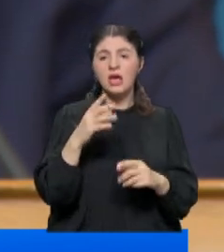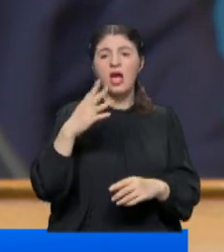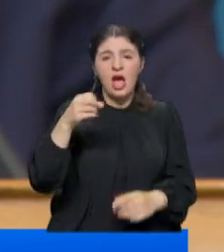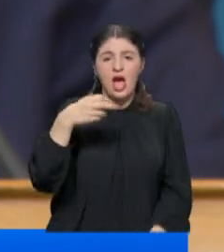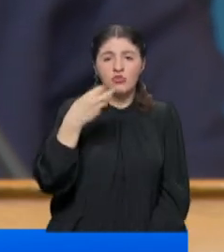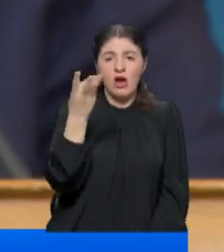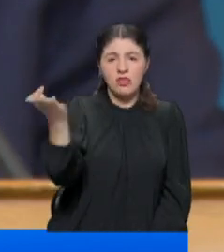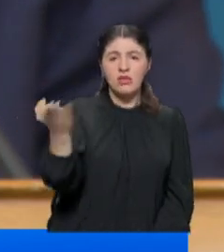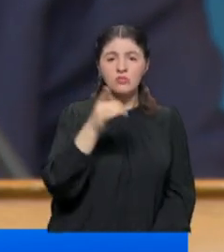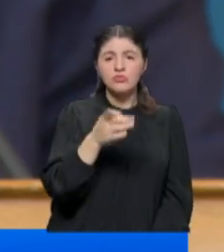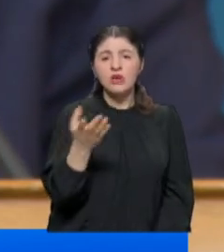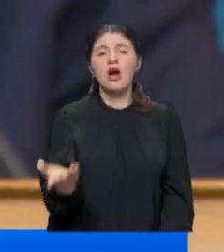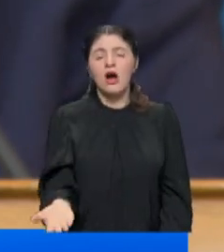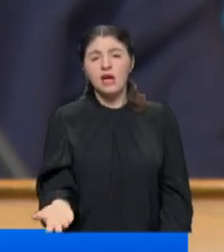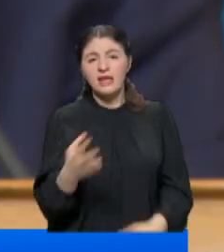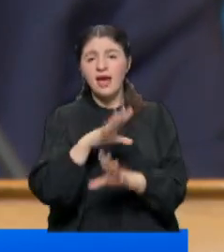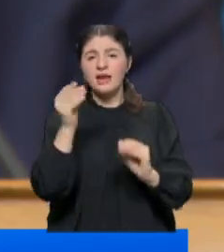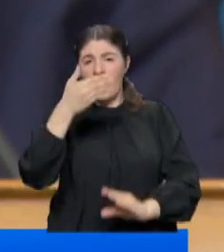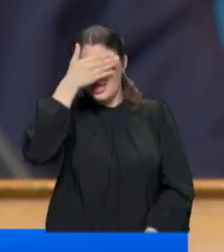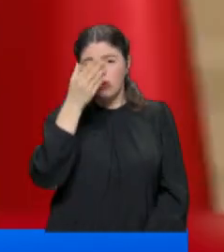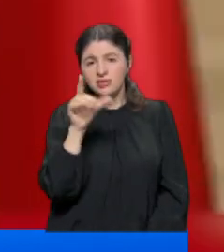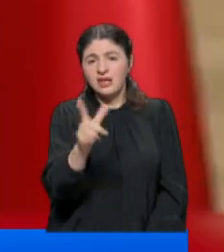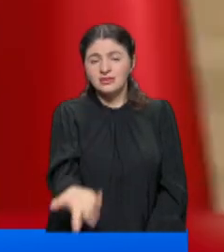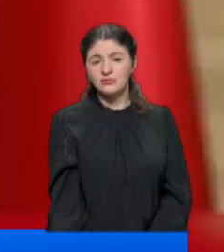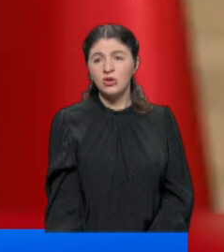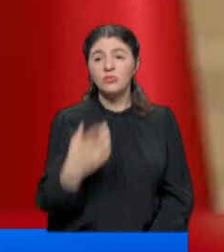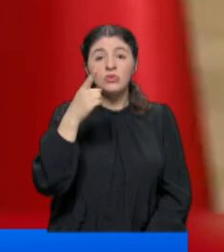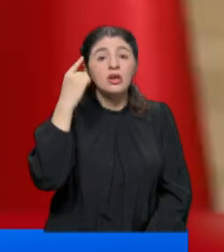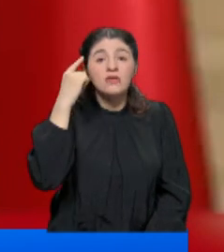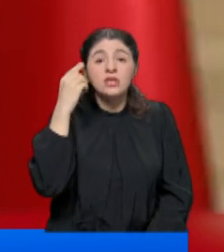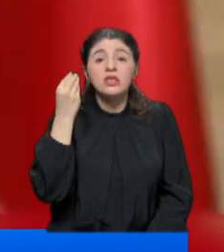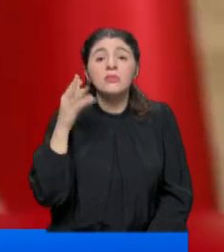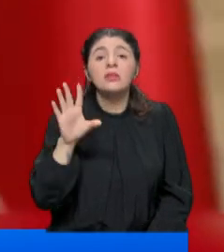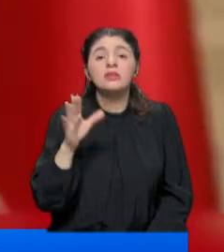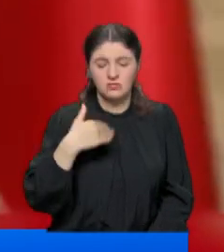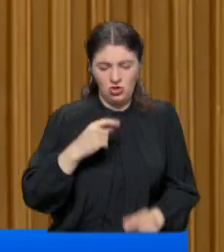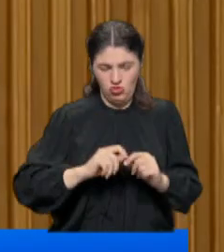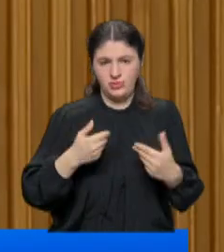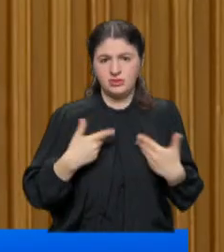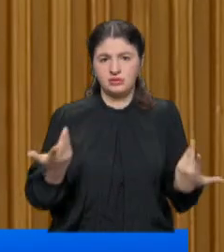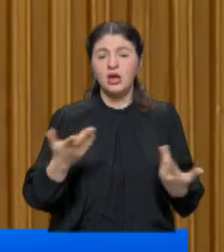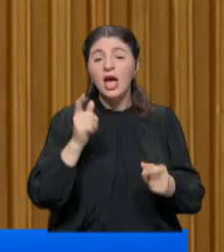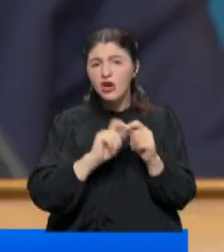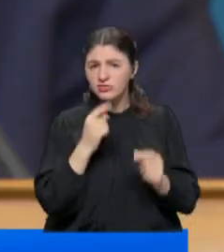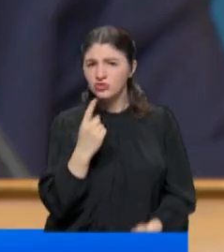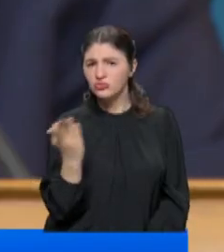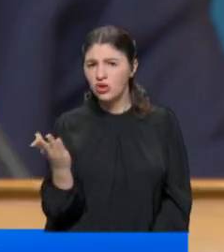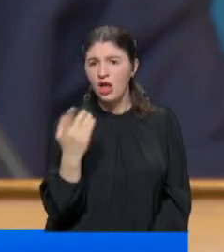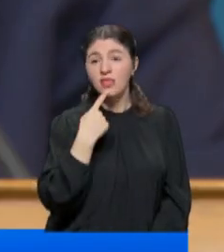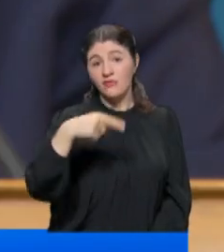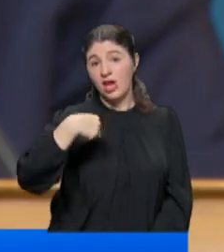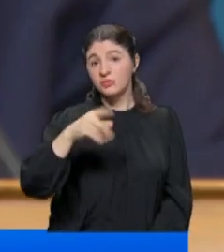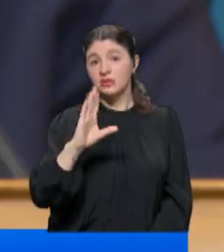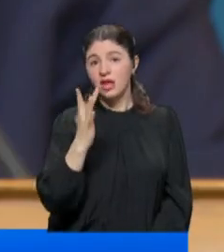Tayyip Erdoğan. Bunu artık herkesin ezberlemesi lazım. Bunların kafası basmaz. Ben ekonomistim. Ekonomistim diyor. Laf